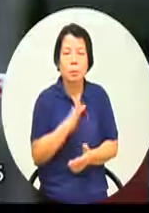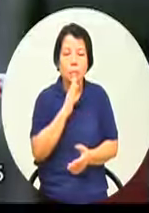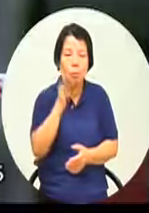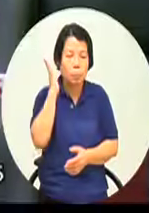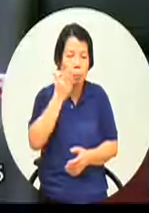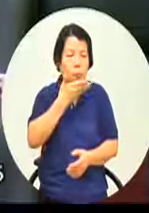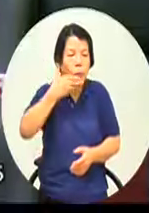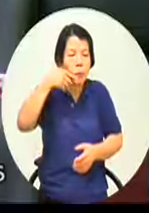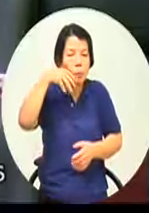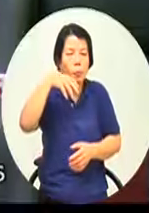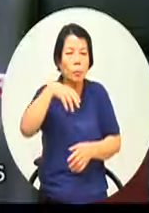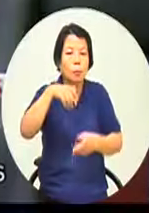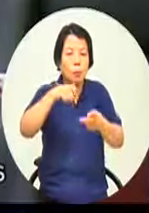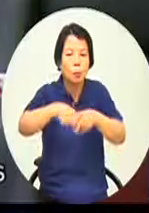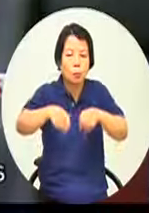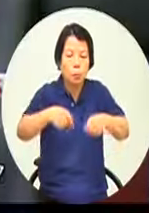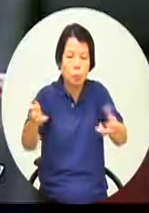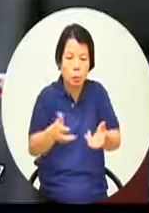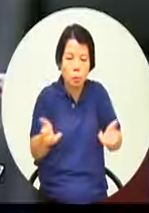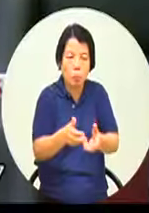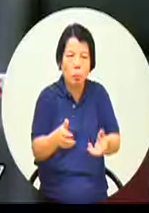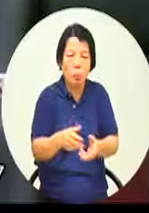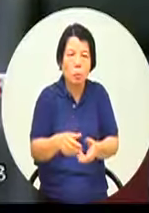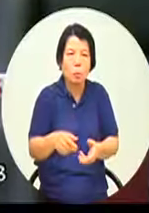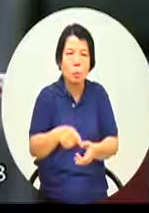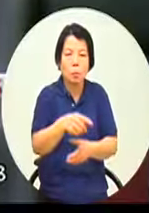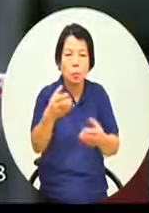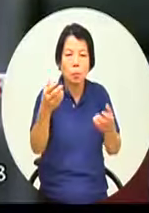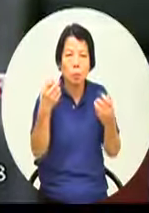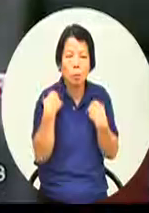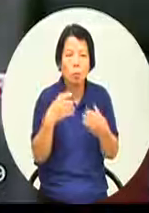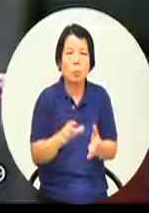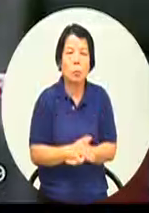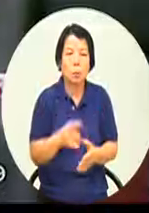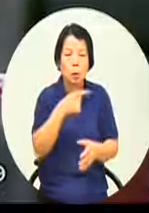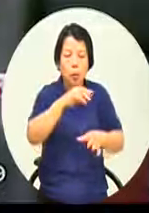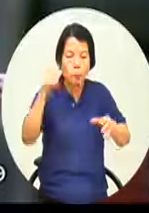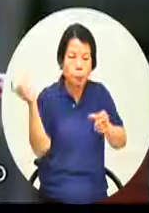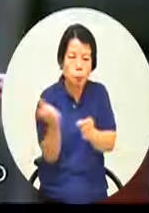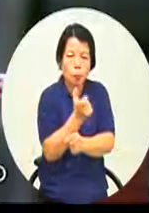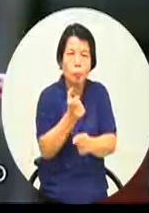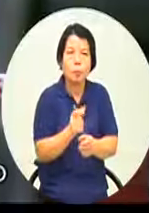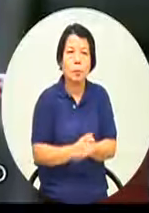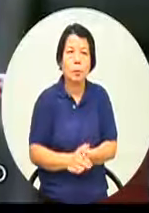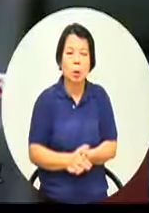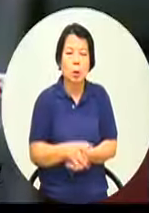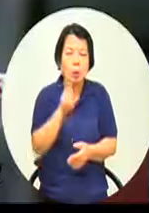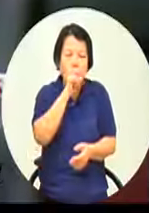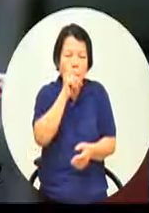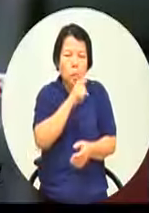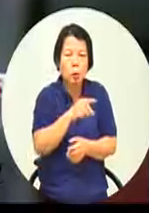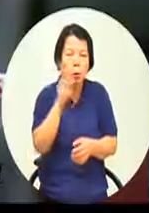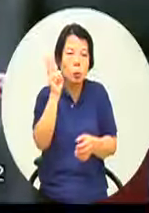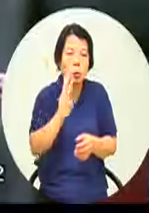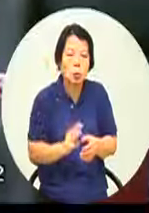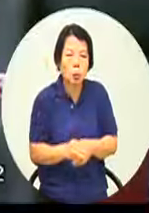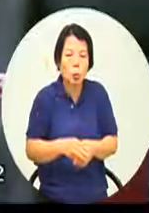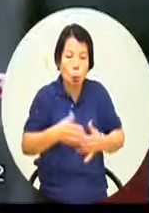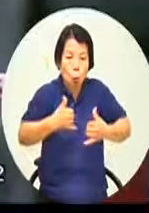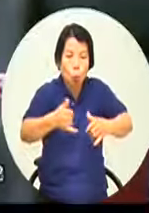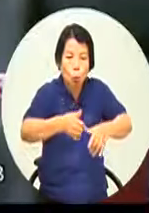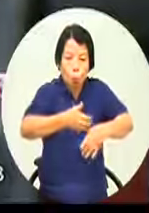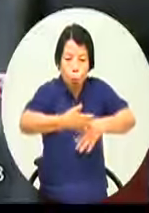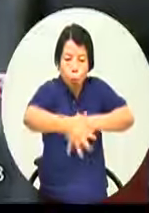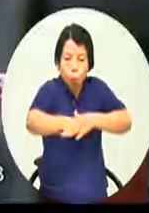工程在施工单位他们台风来的时候没有把旧有的水路哦疏通，所